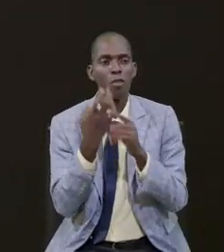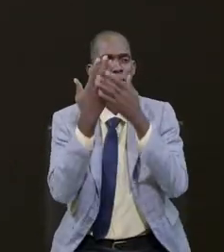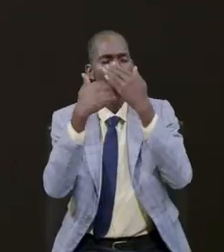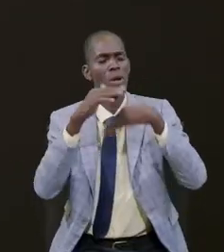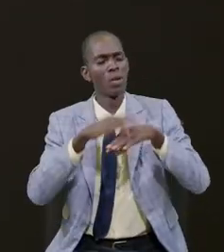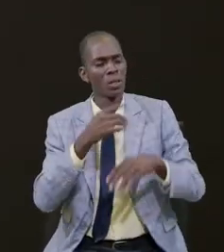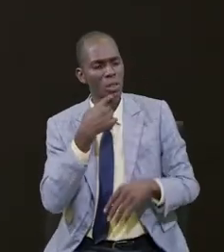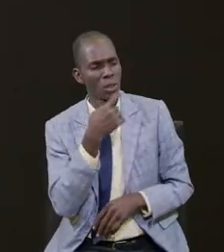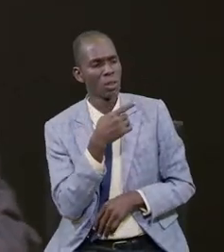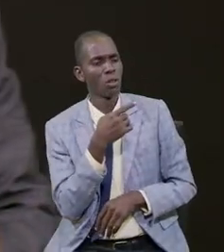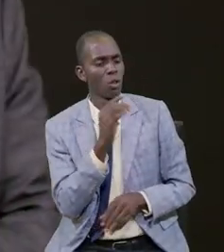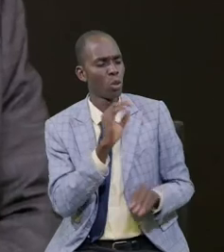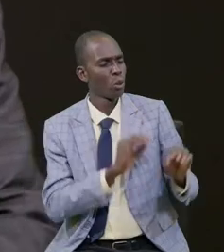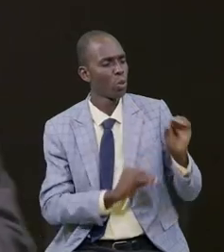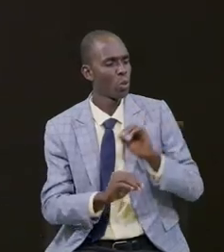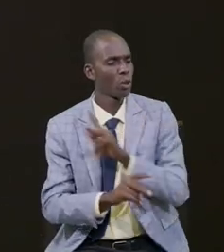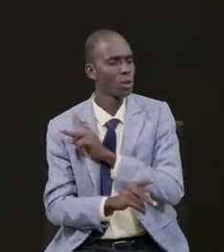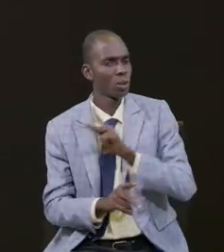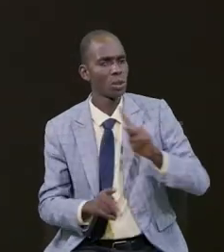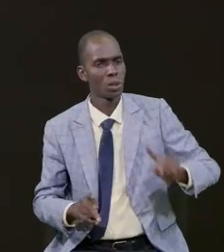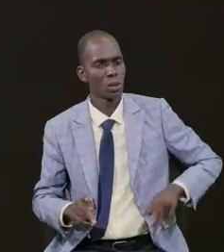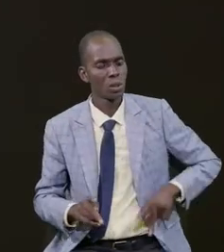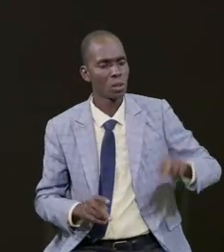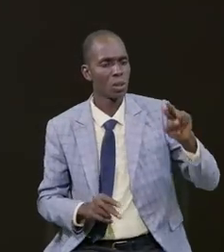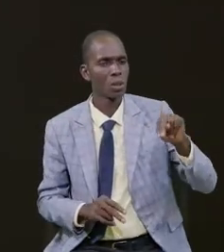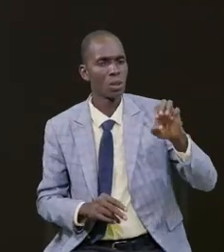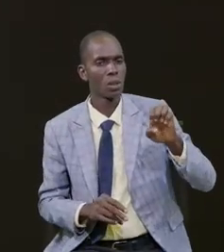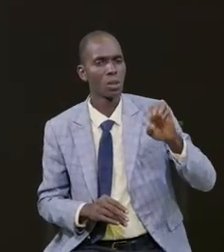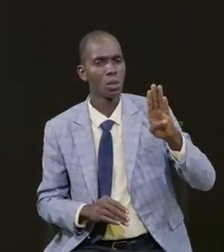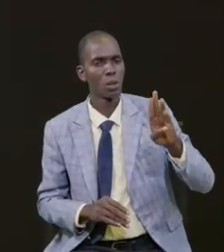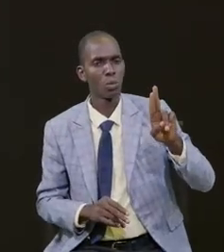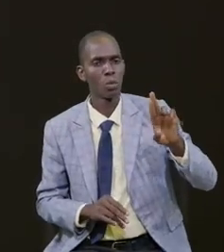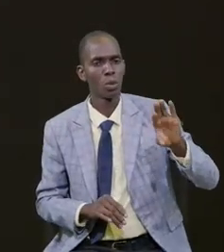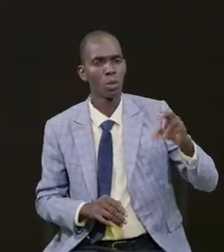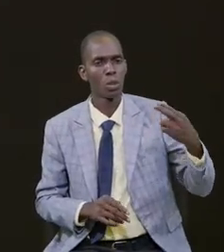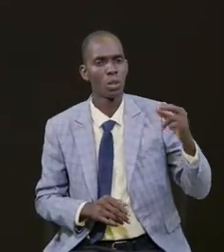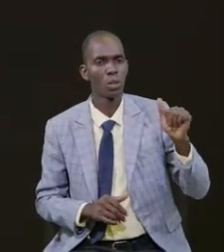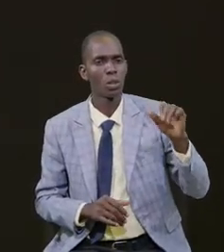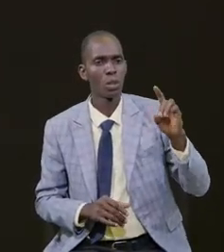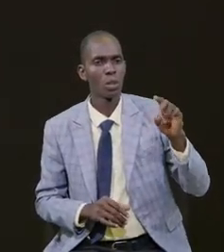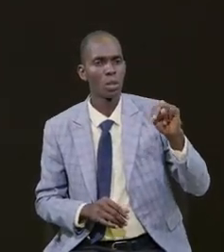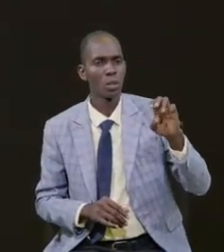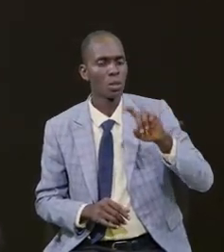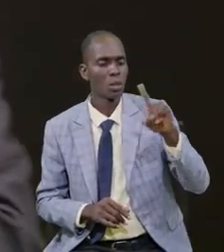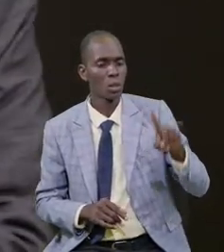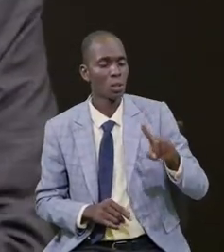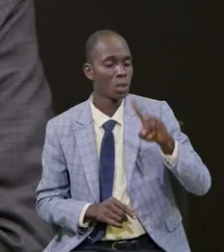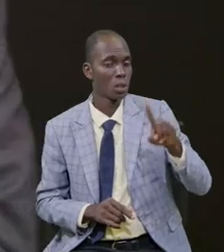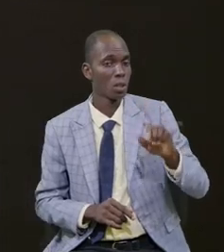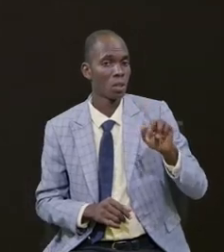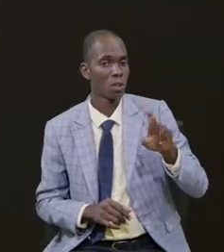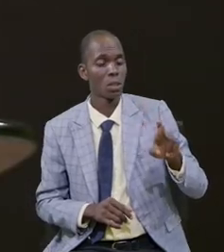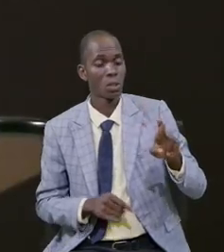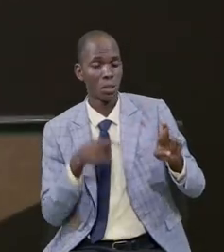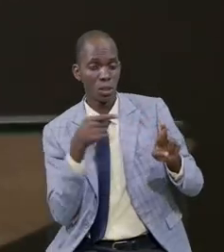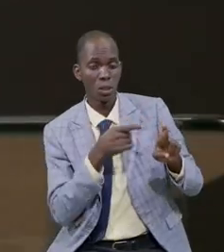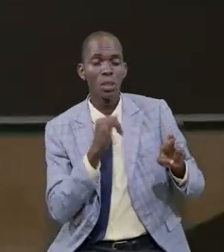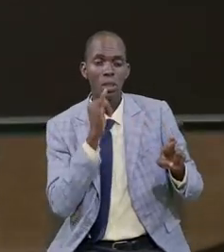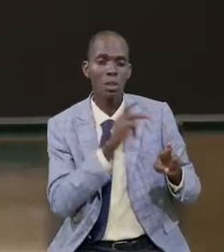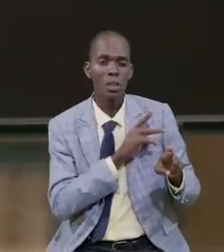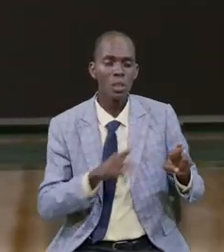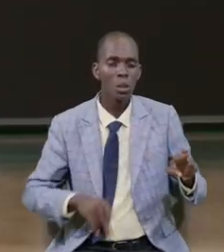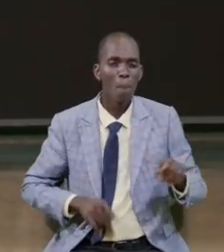ciel. Apprends, roi Nebuchadnezzar, un roi, mais sa